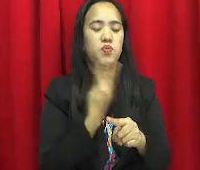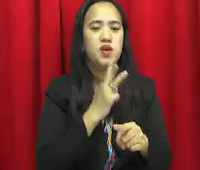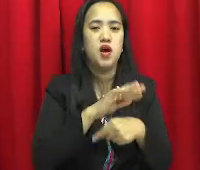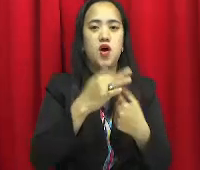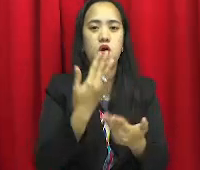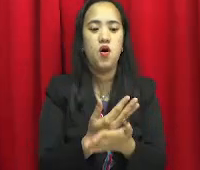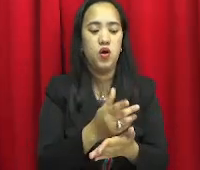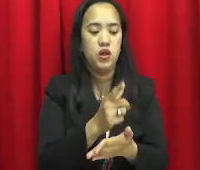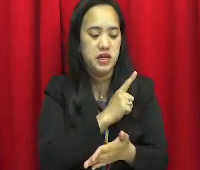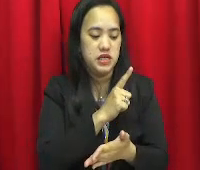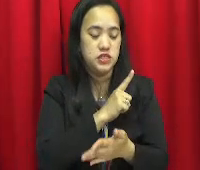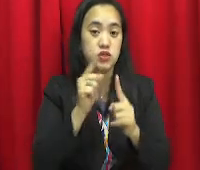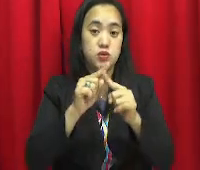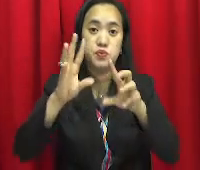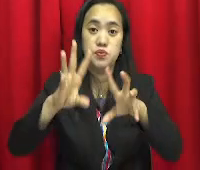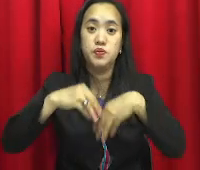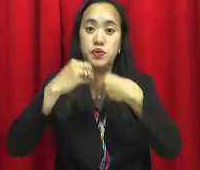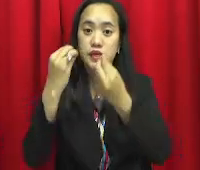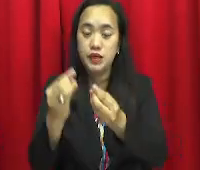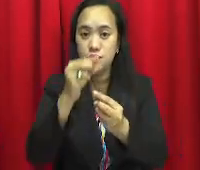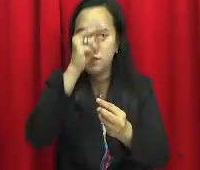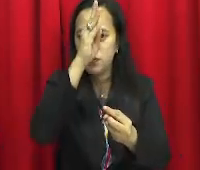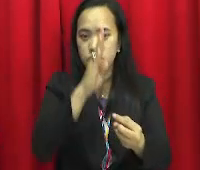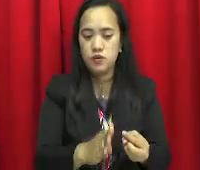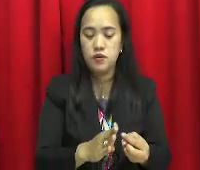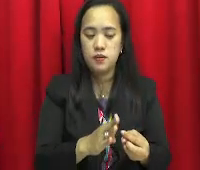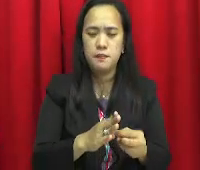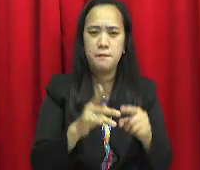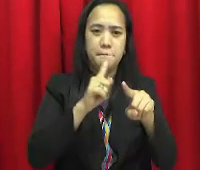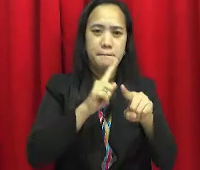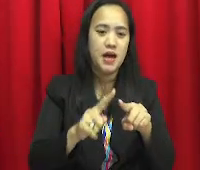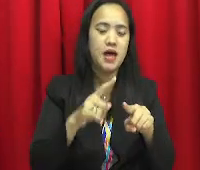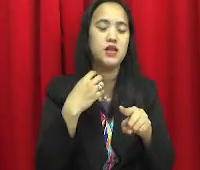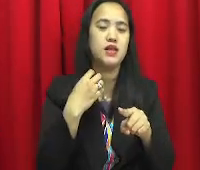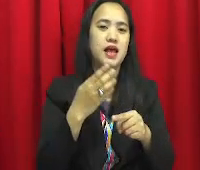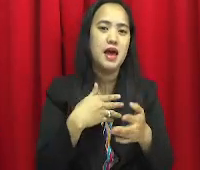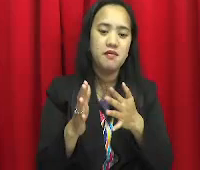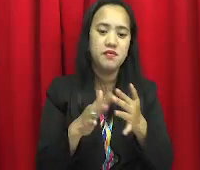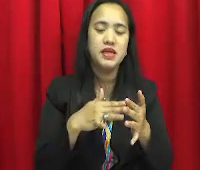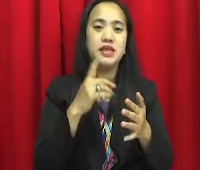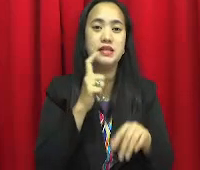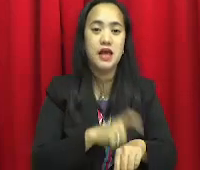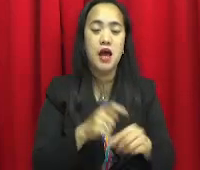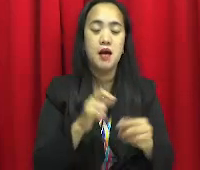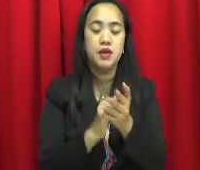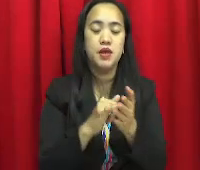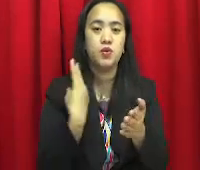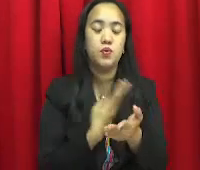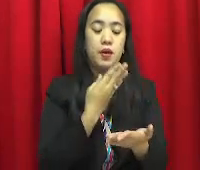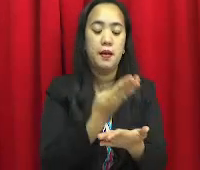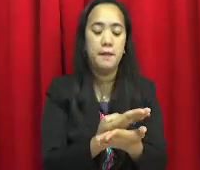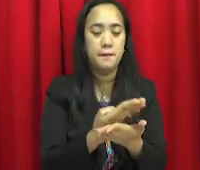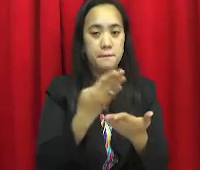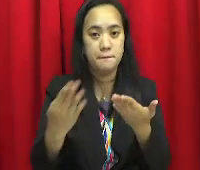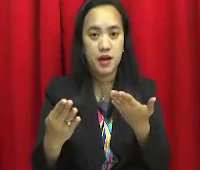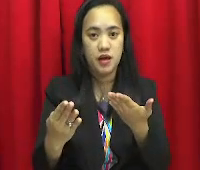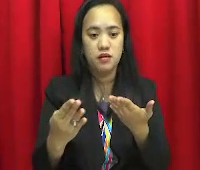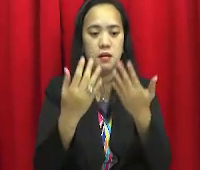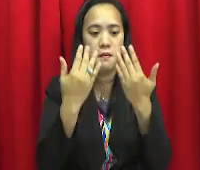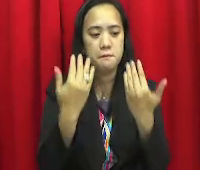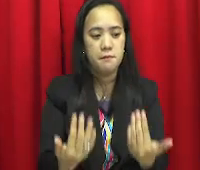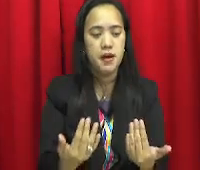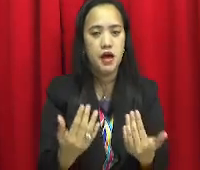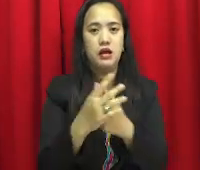Uh-huh. Na samantalang yung mga binibili natin, hindi naman natin pinapakinabangan. Uh-huh. Oh, hanggat hindi mo yan ginagamit, hindi yan